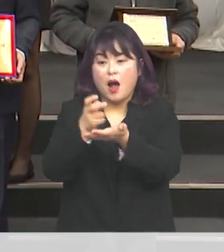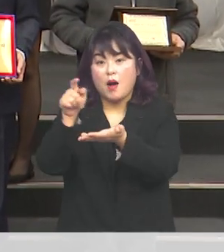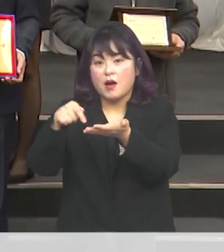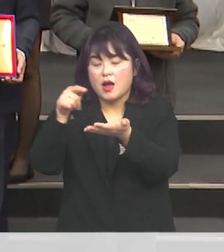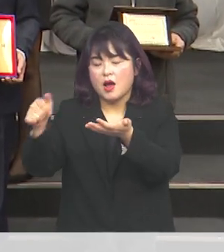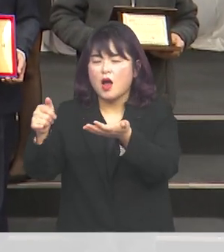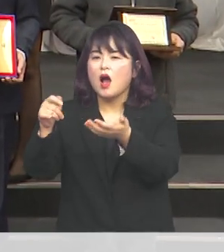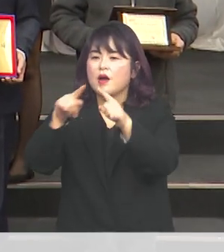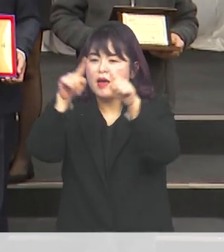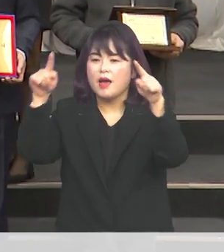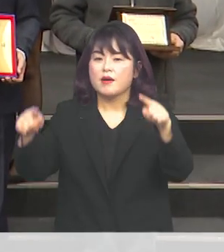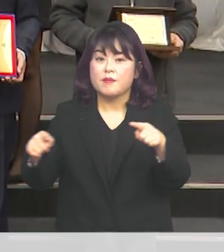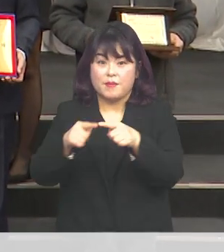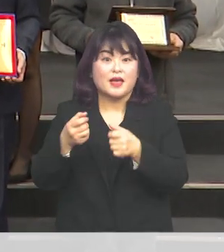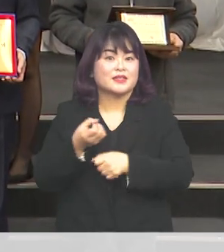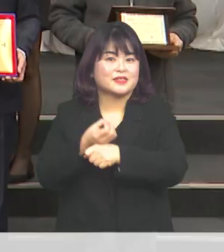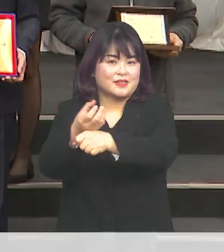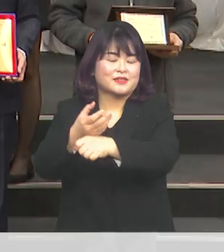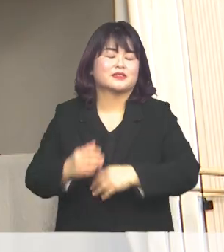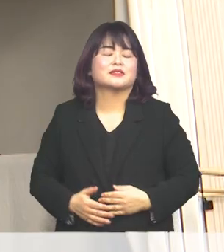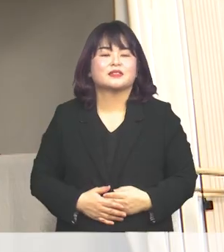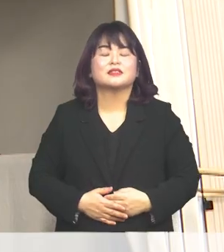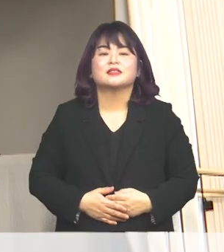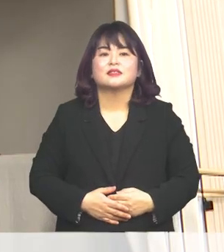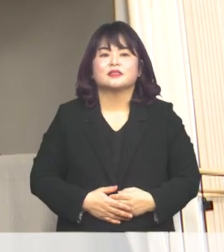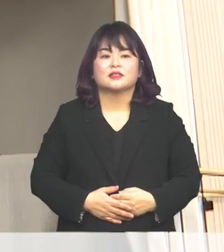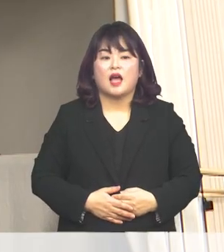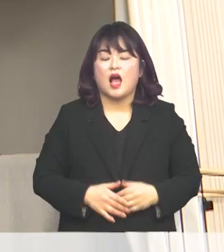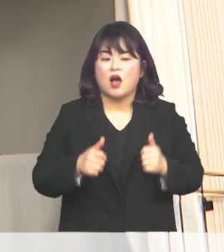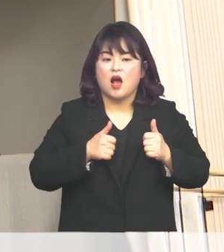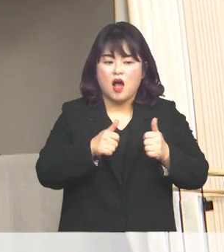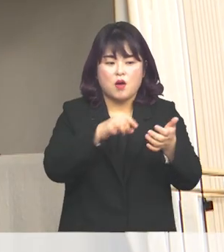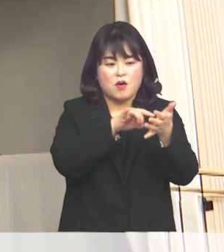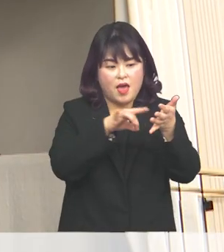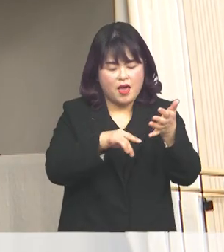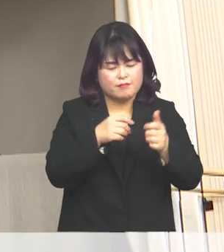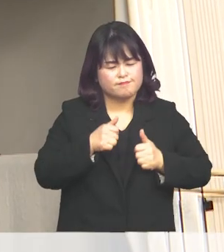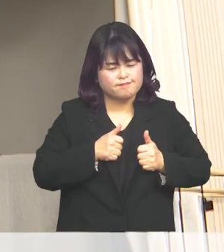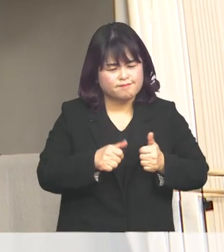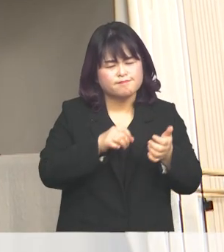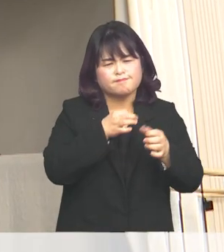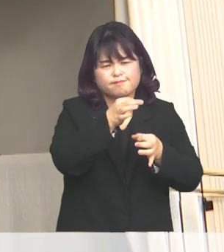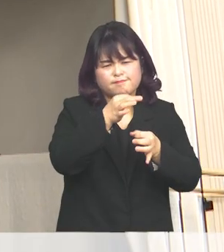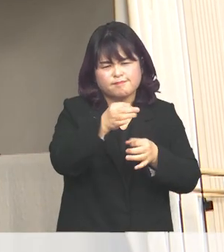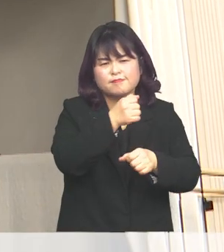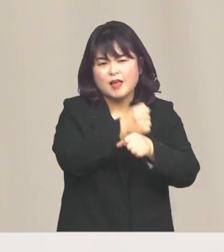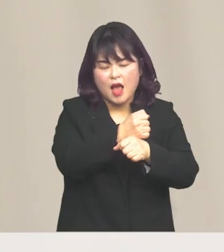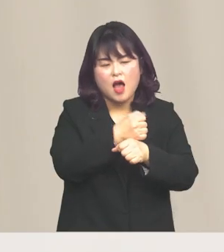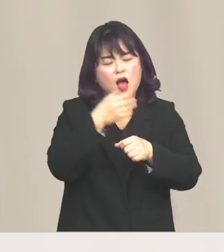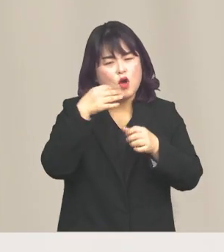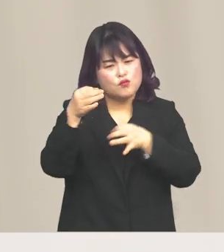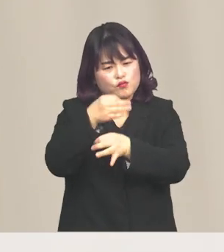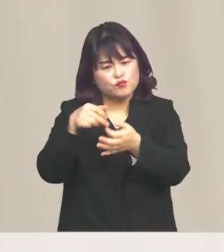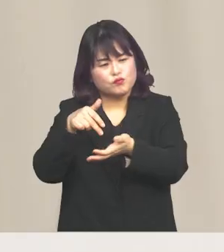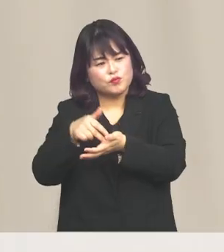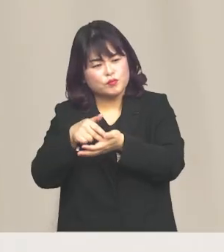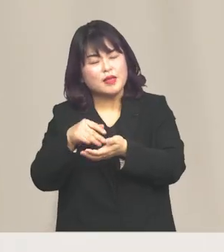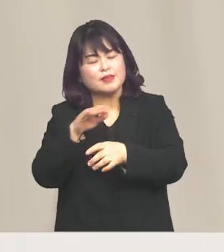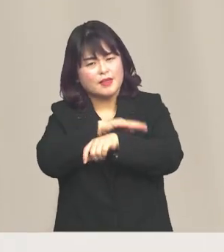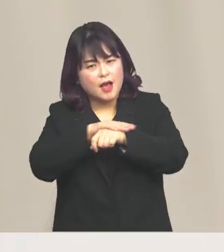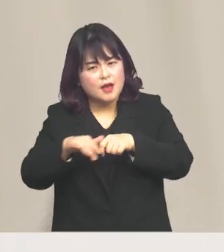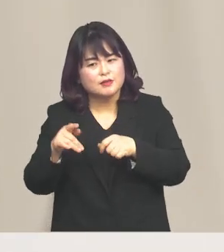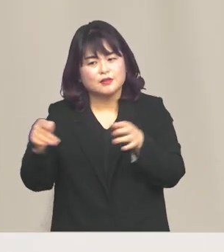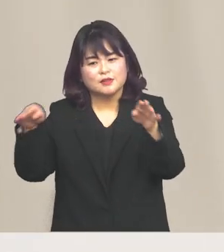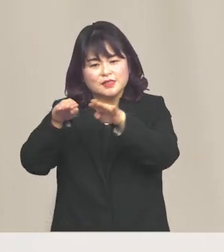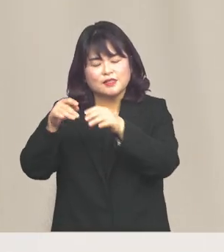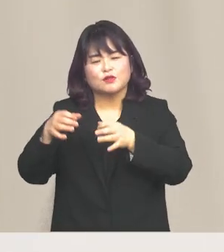법인 10곳에는 인증 현판을 전달했습니다. 이 시장은 성실하게 세금을 납부해 주신 분들 덕분에 시도 재정을 확보해 시민들을